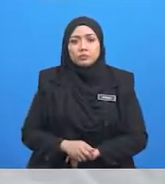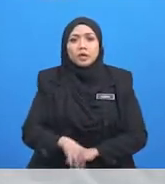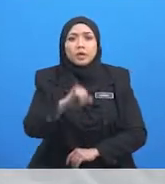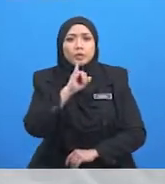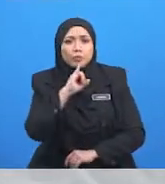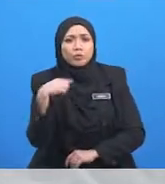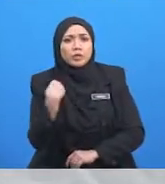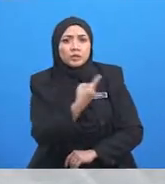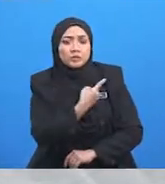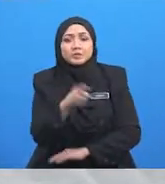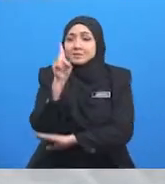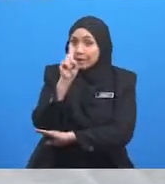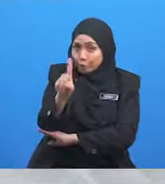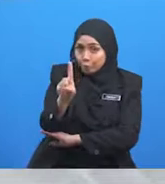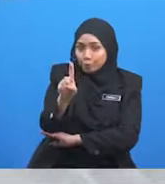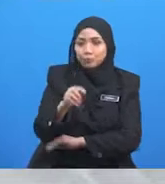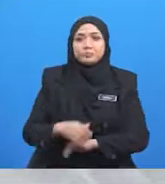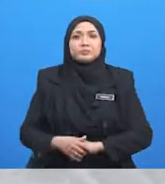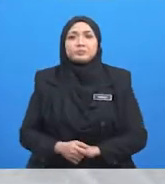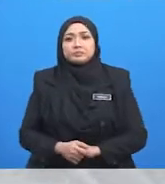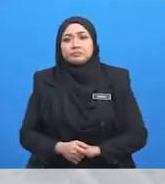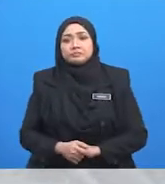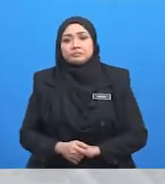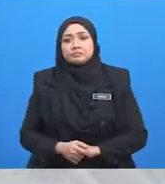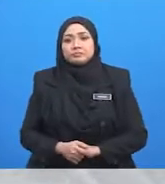Ibu kita satu.